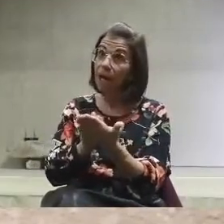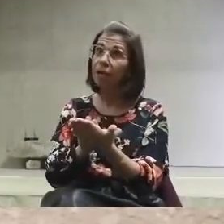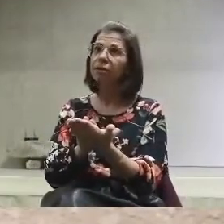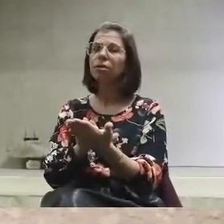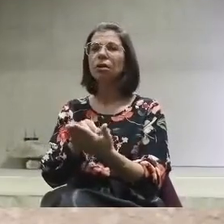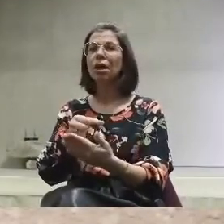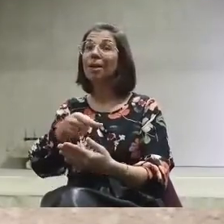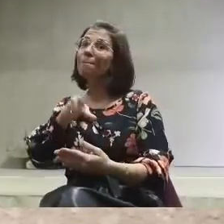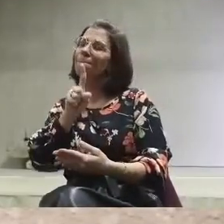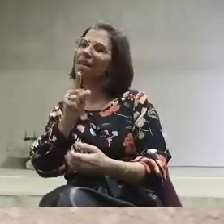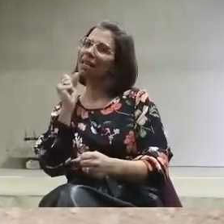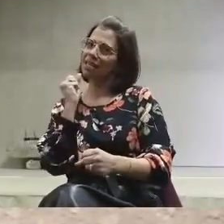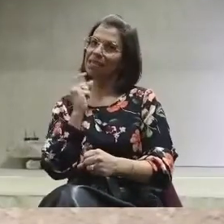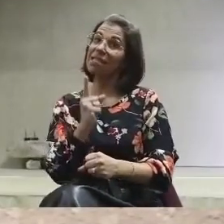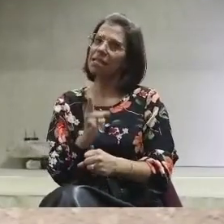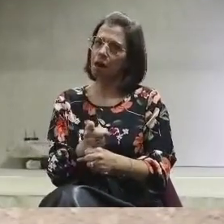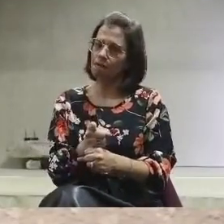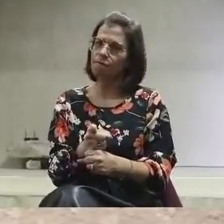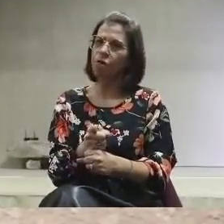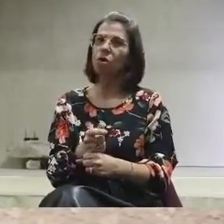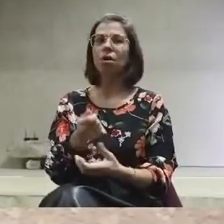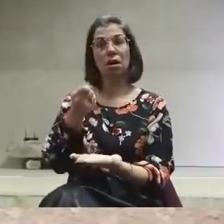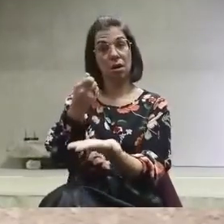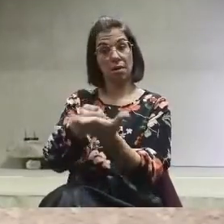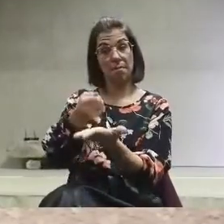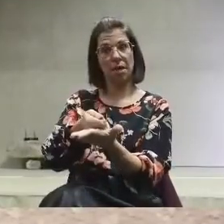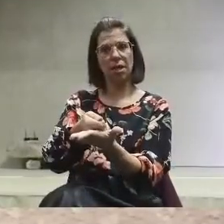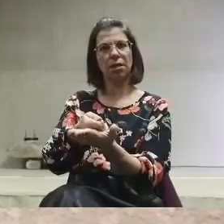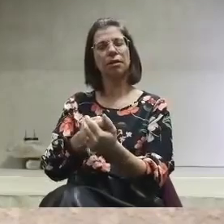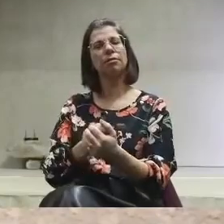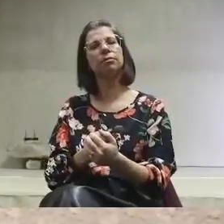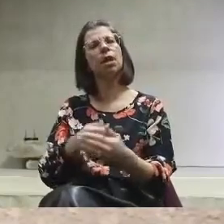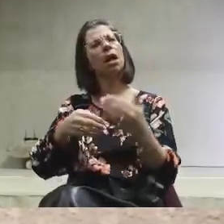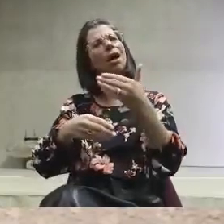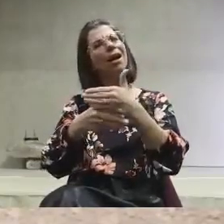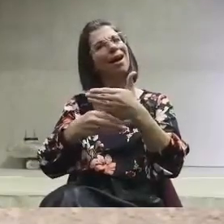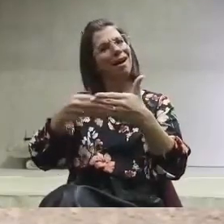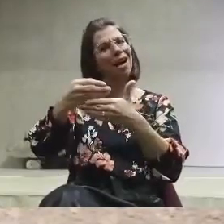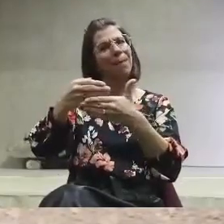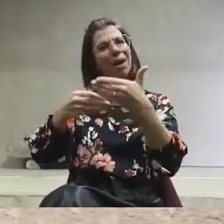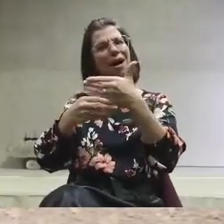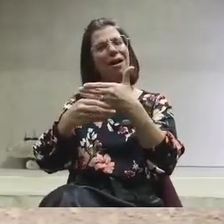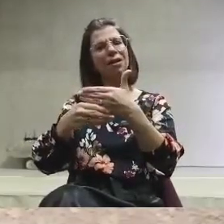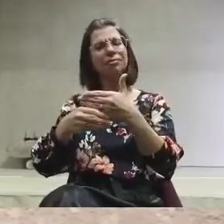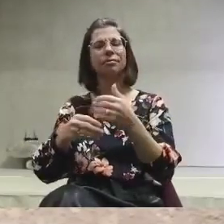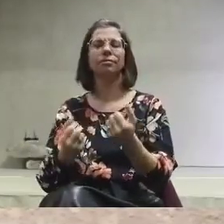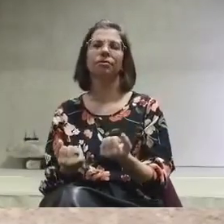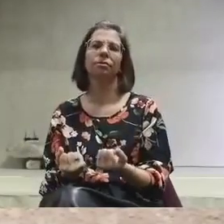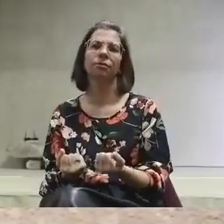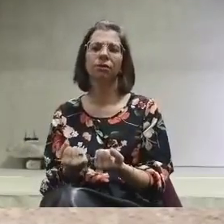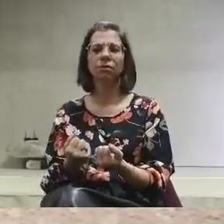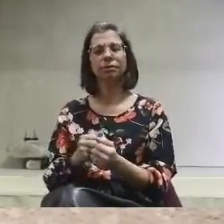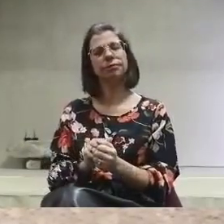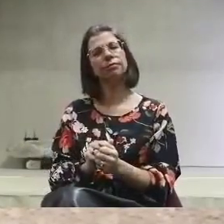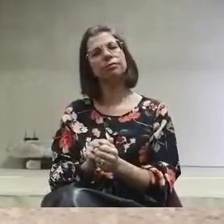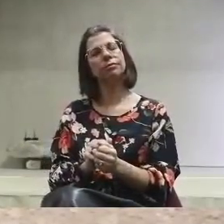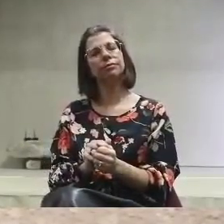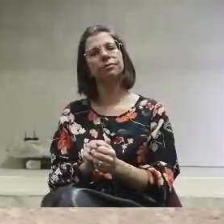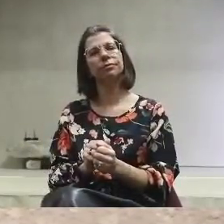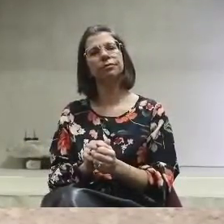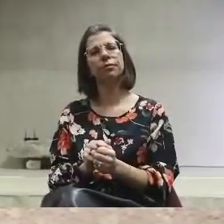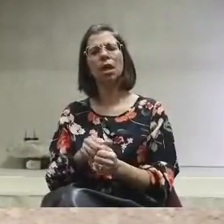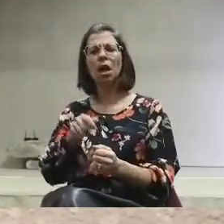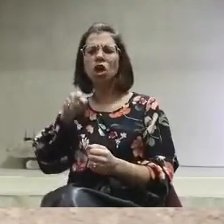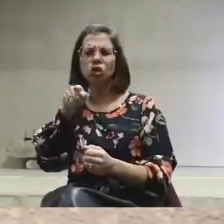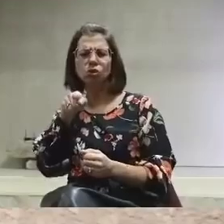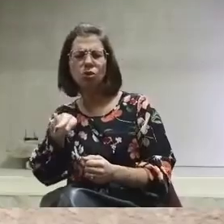payer. Il faut réparer. Tu as volé? Tu as pris quelque